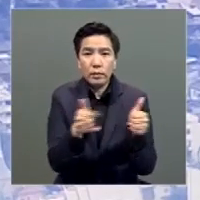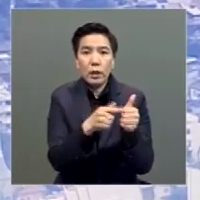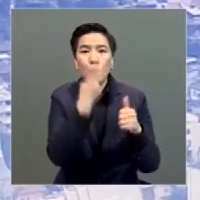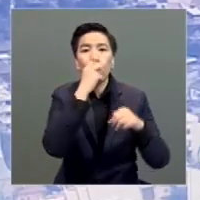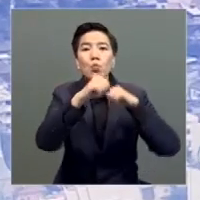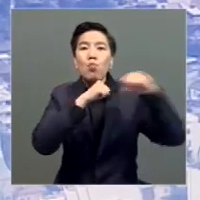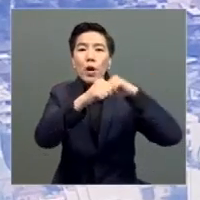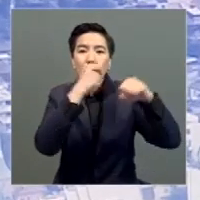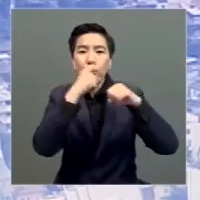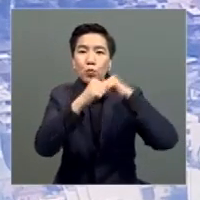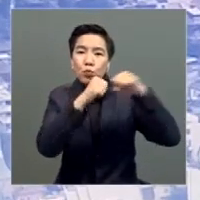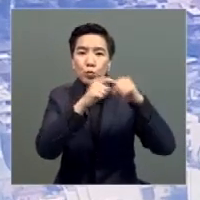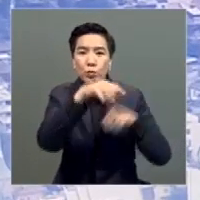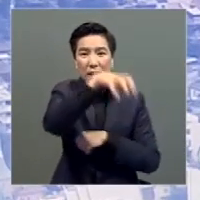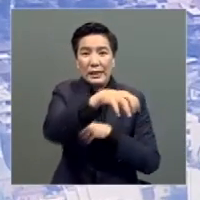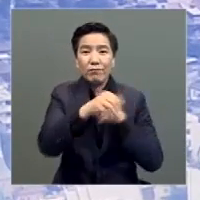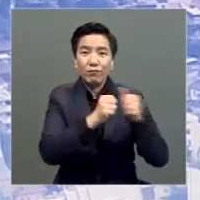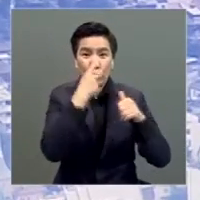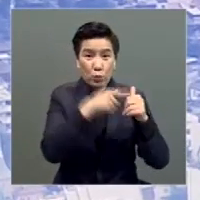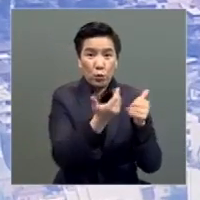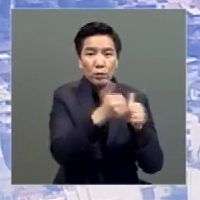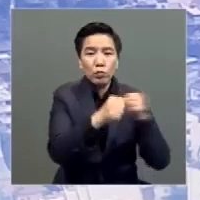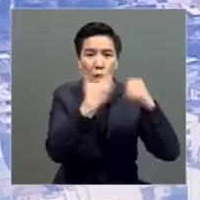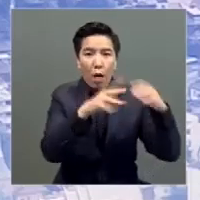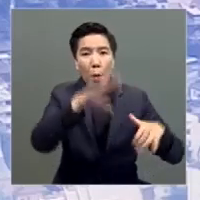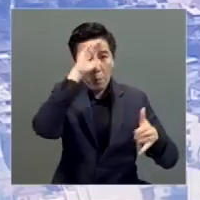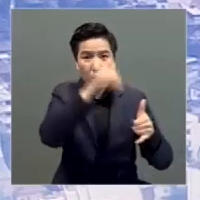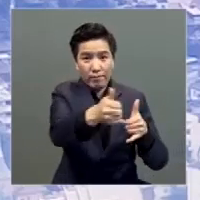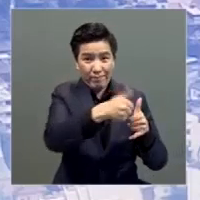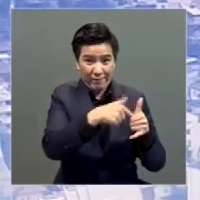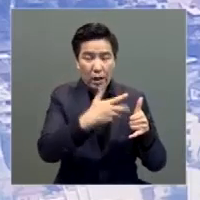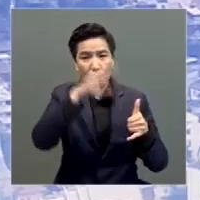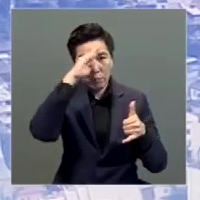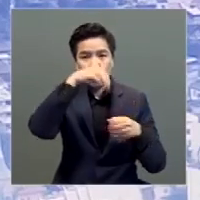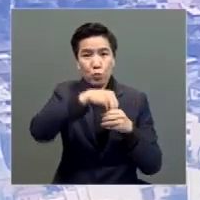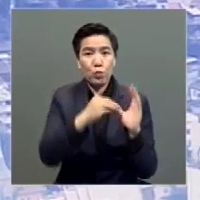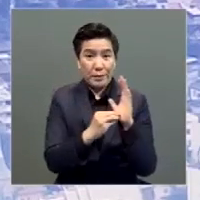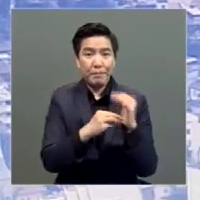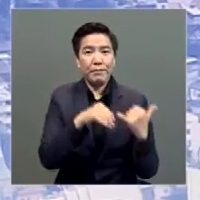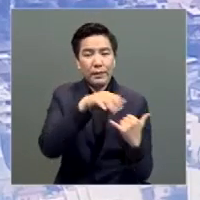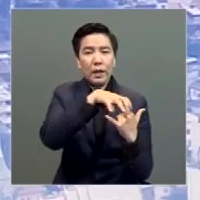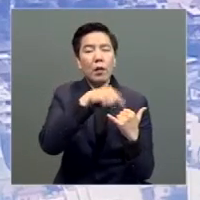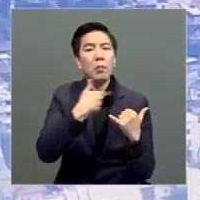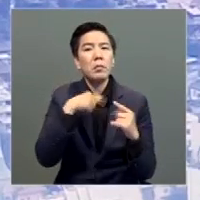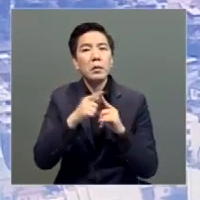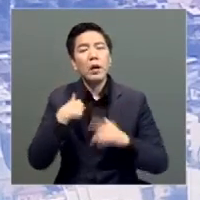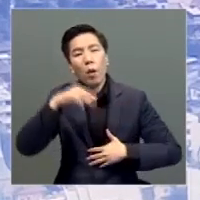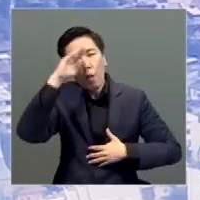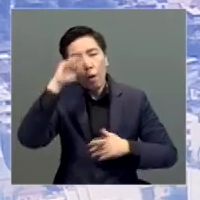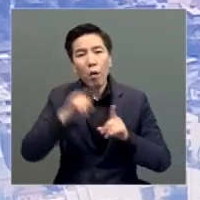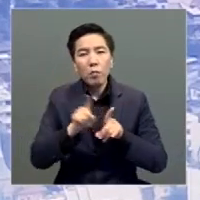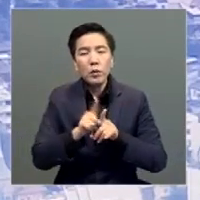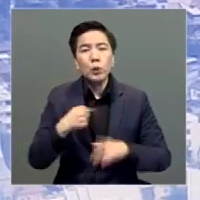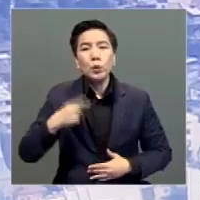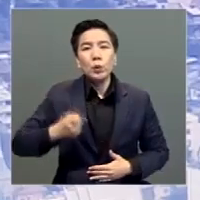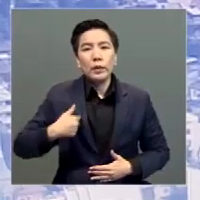ยแล้วก็ได้ป่วยและรักษาที่โรงพยาบาลแห่งหนึ่งในกรุงเทพมีโรคประจำตัวคือท